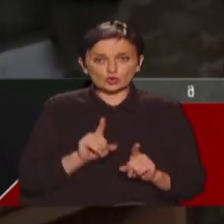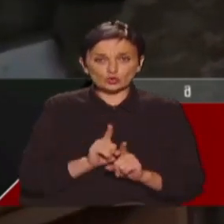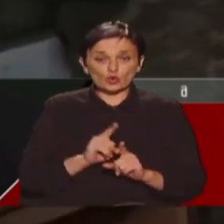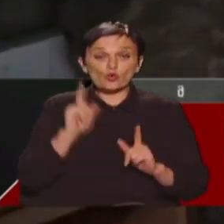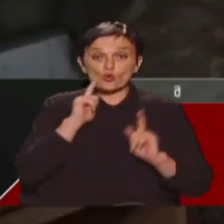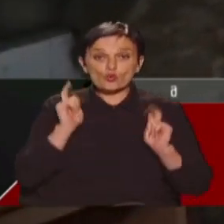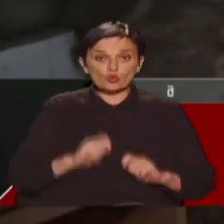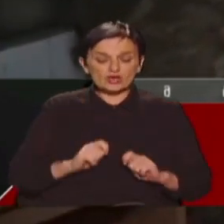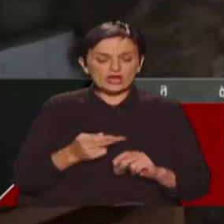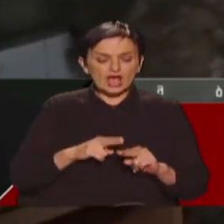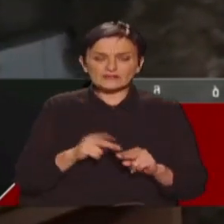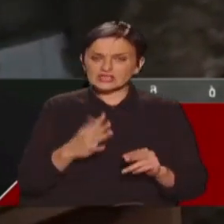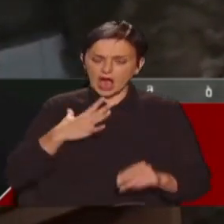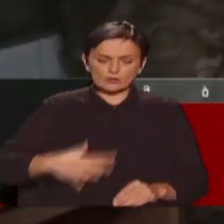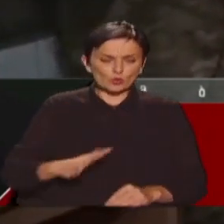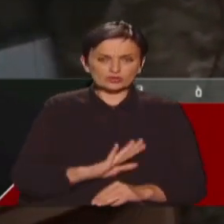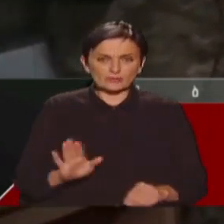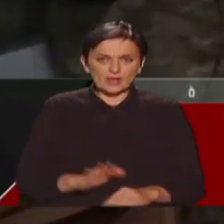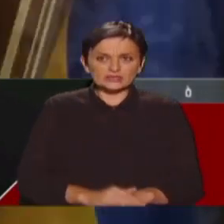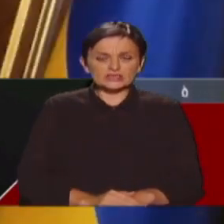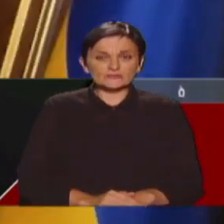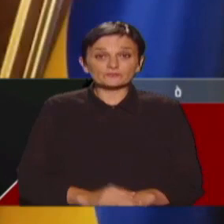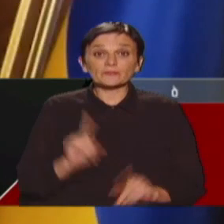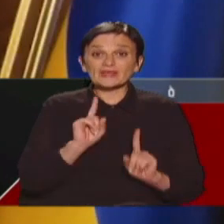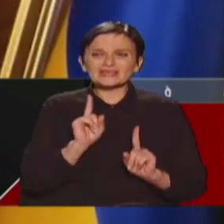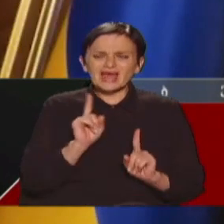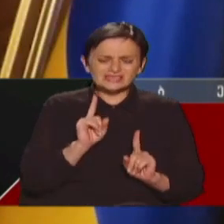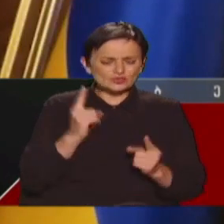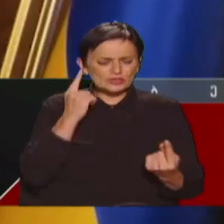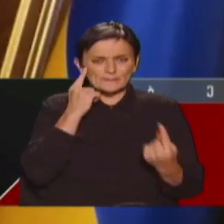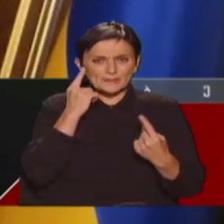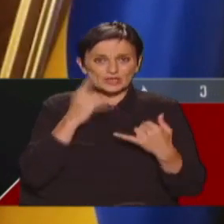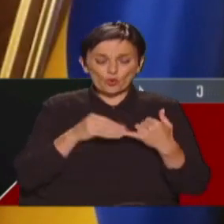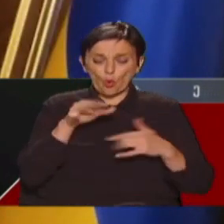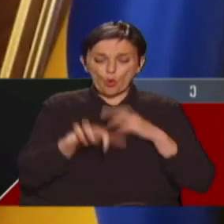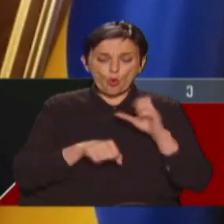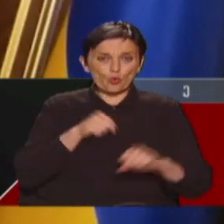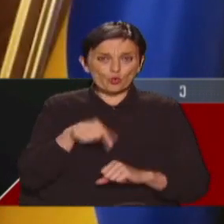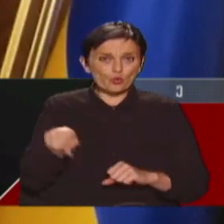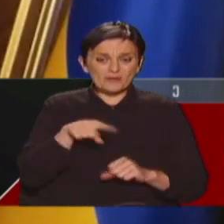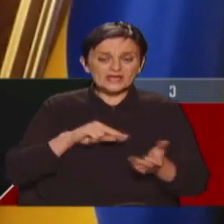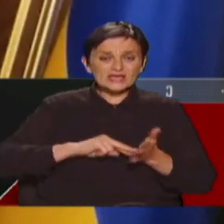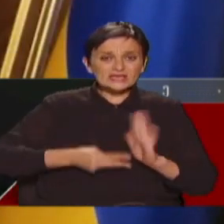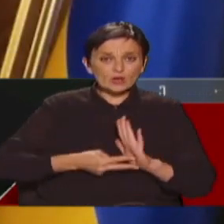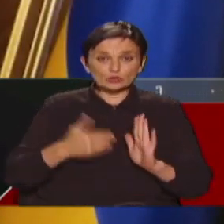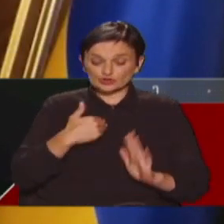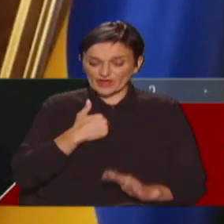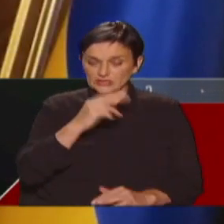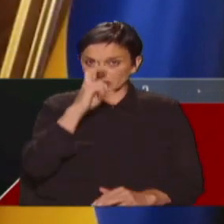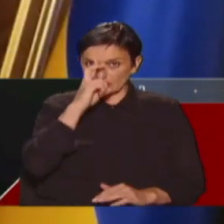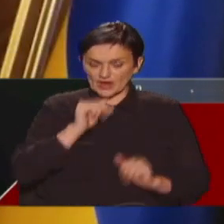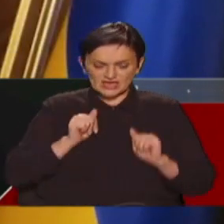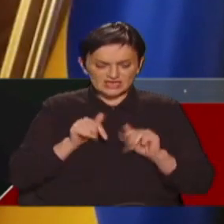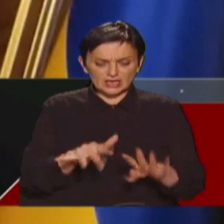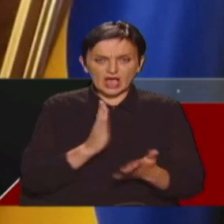da Ukraina amas ar moitmes. Rasats ar unda pikrobnen okupantebi, rasats ar unda gegmavtnen, tveni sakhamtsipos